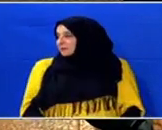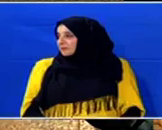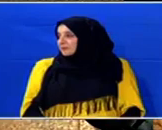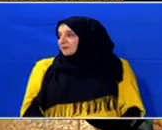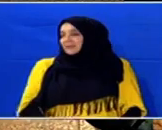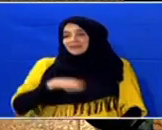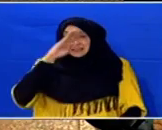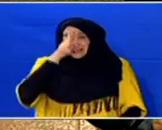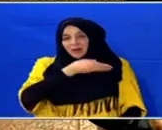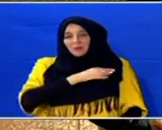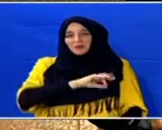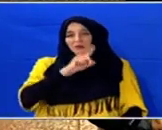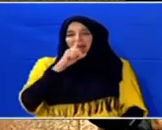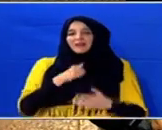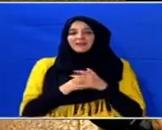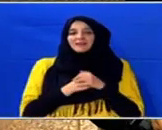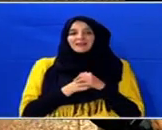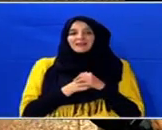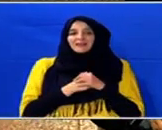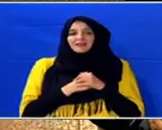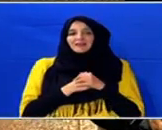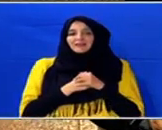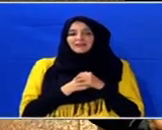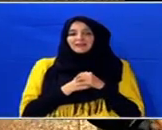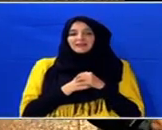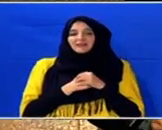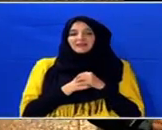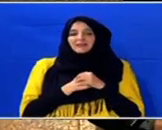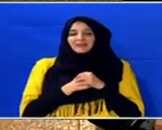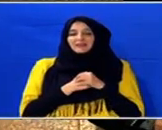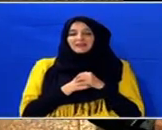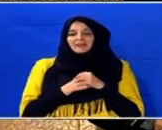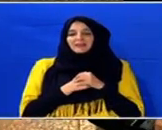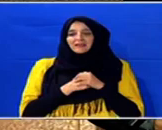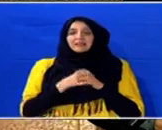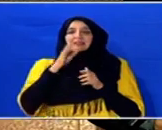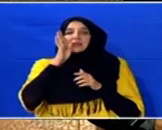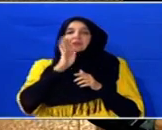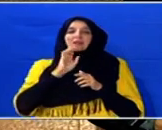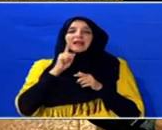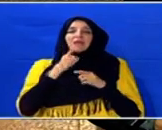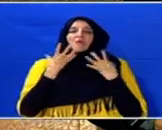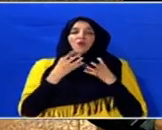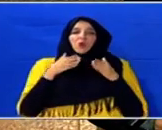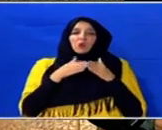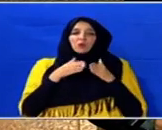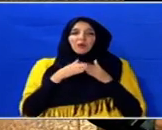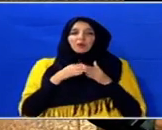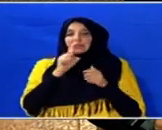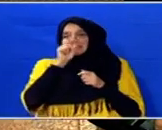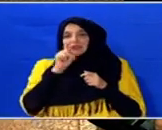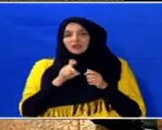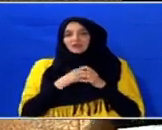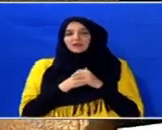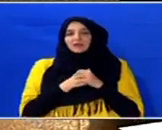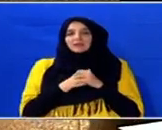وعليكم السلام. تفضلي. وعليكم السلام. تعيش أخي، حبيت أسقسيك برك، عندي سؤال